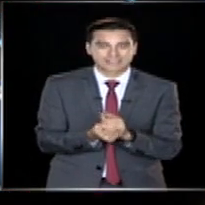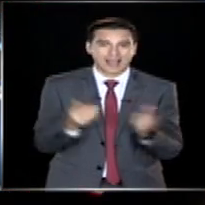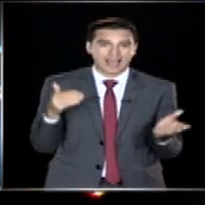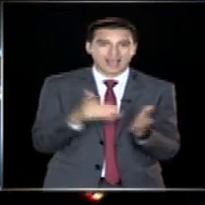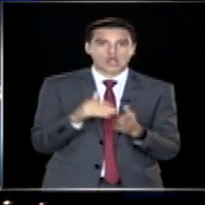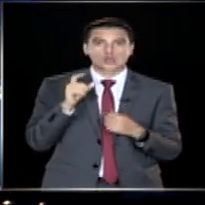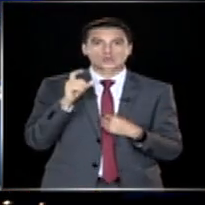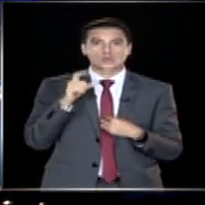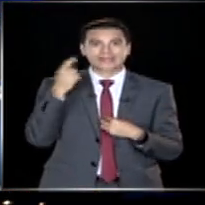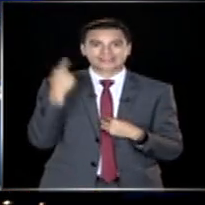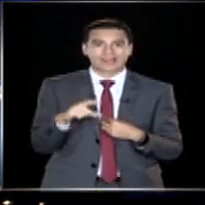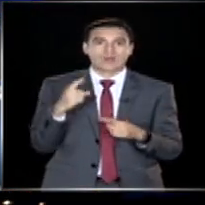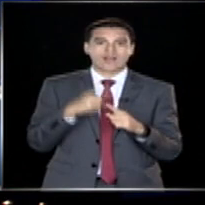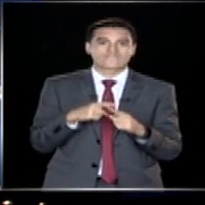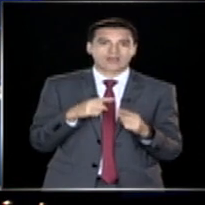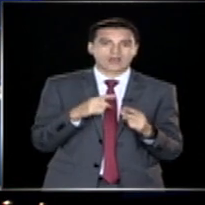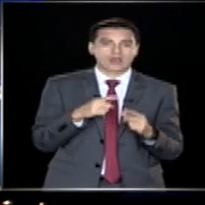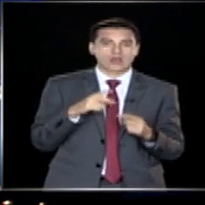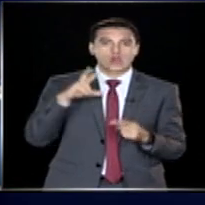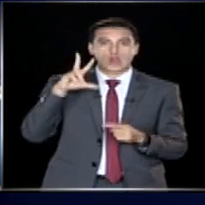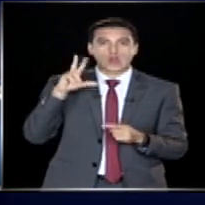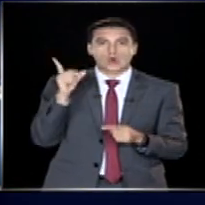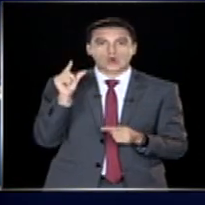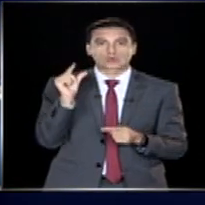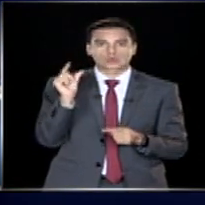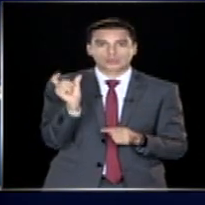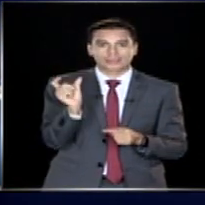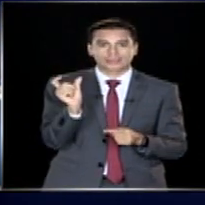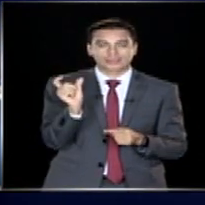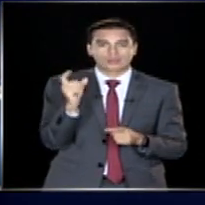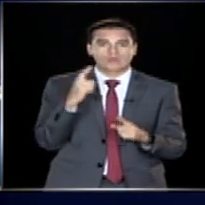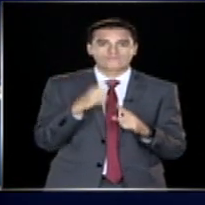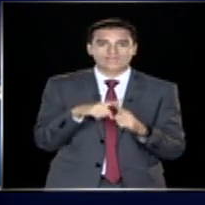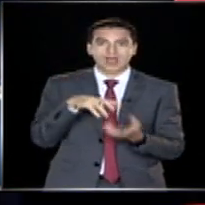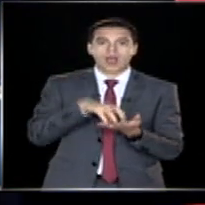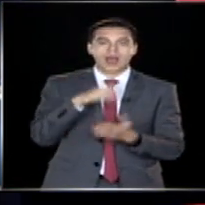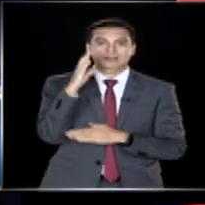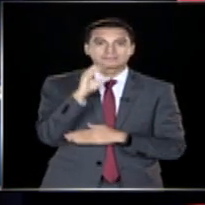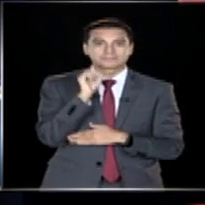الدولة وعاصمتها. عمر. الأردن. الأردن طبعا.